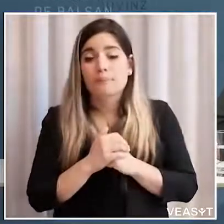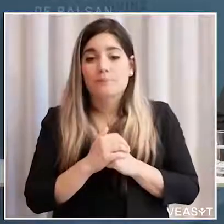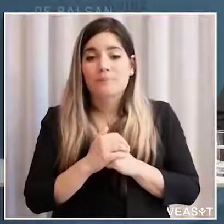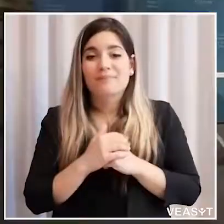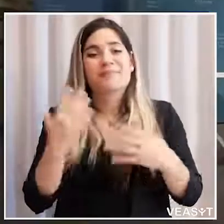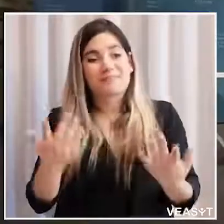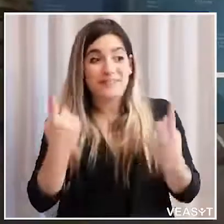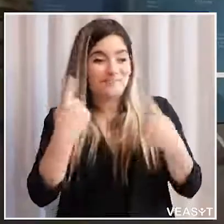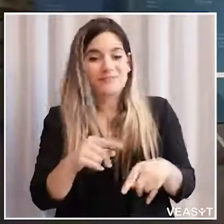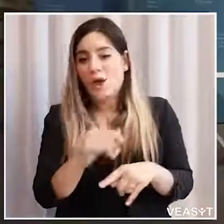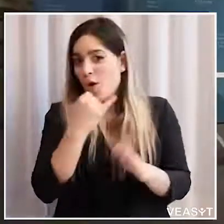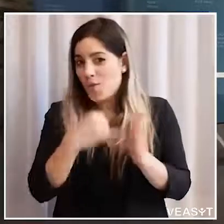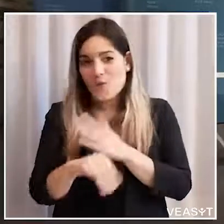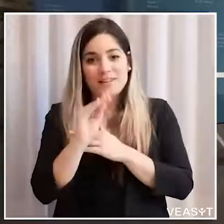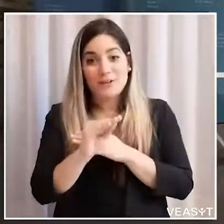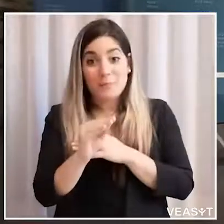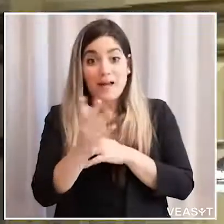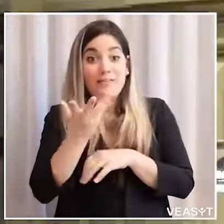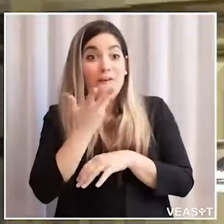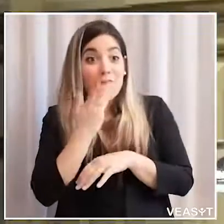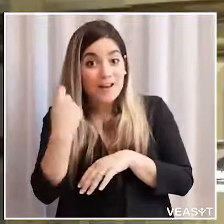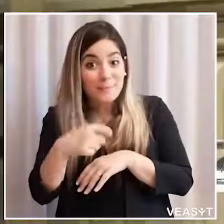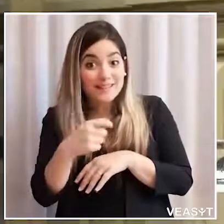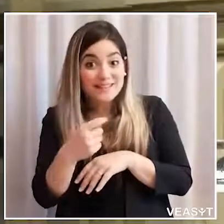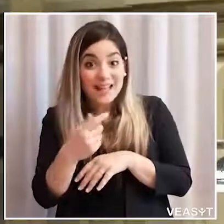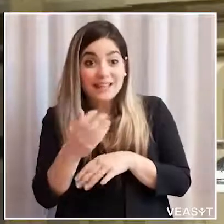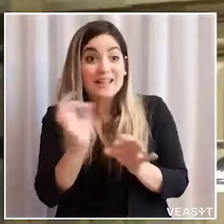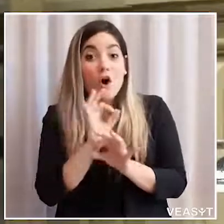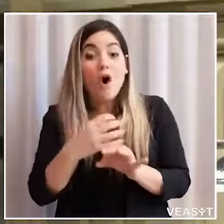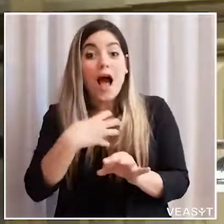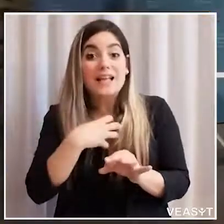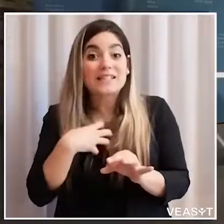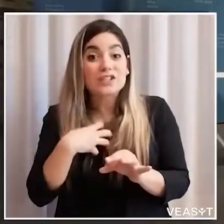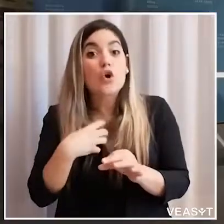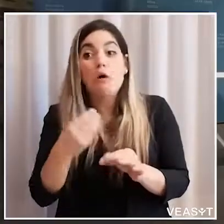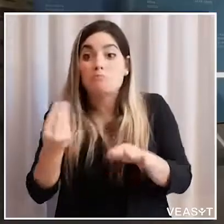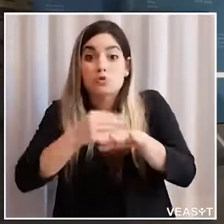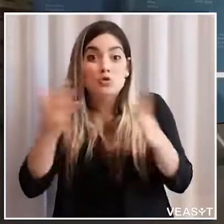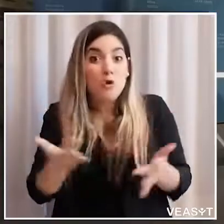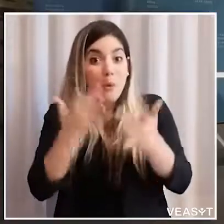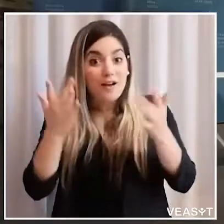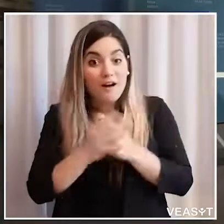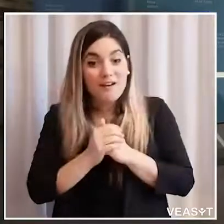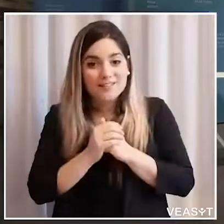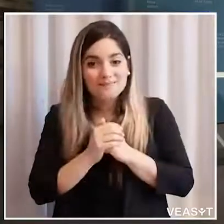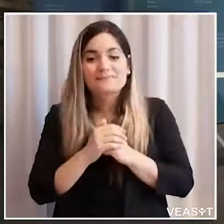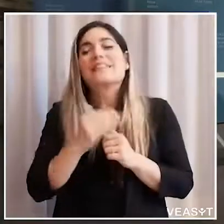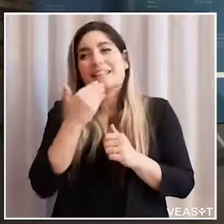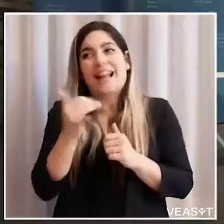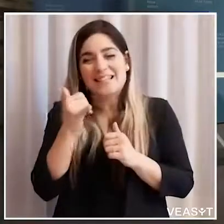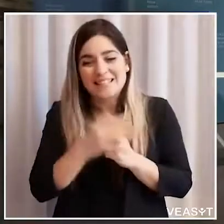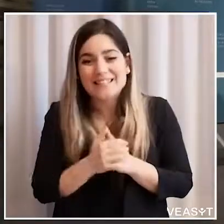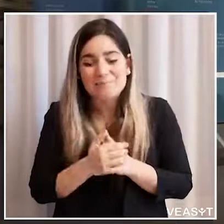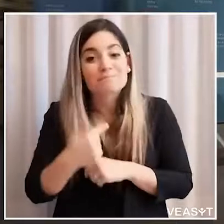sa come detto questo era l'ultima domanda non so se da parte del presidente o dell'assessore su raggiungere qualcosa